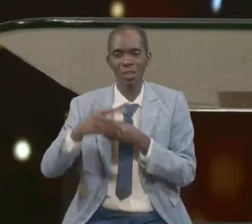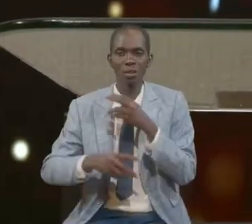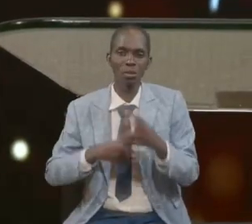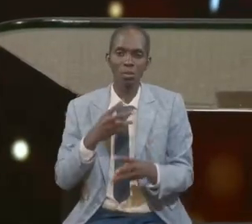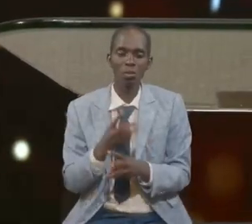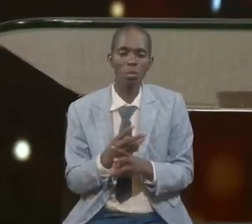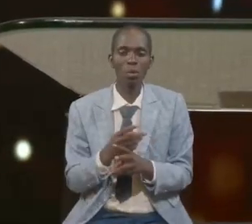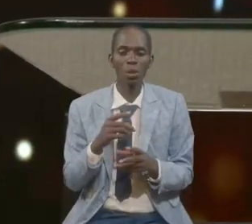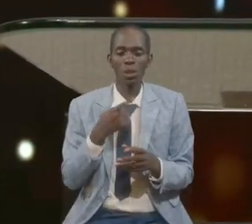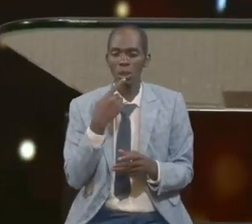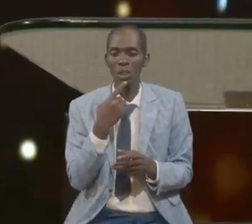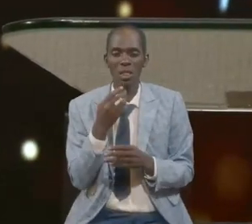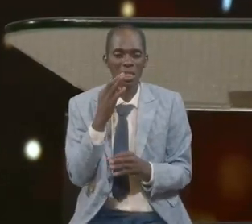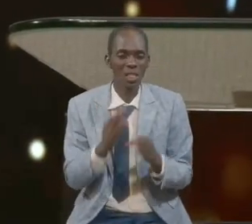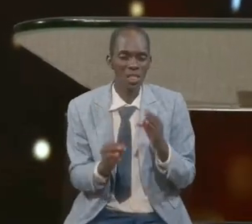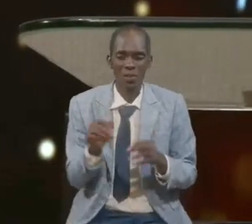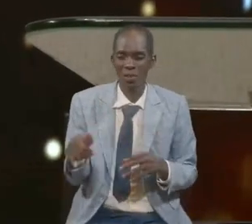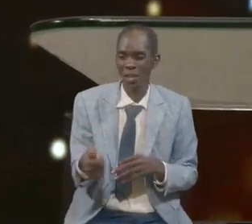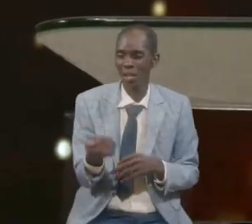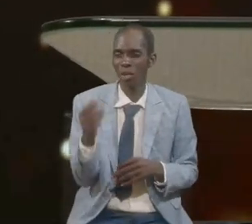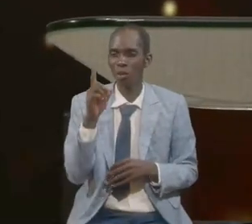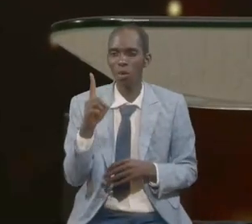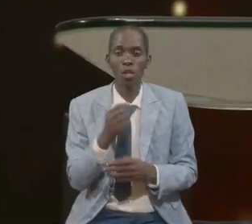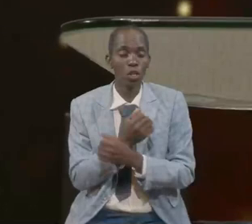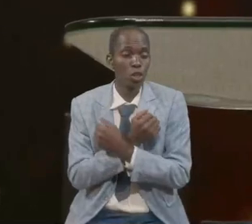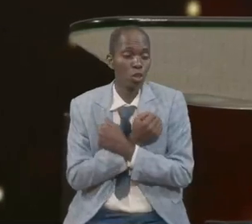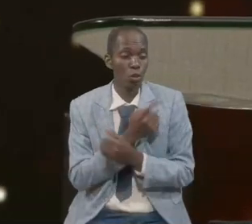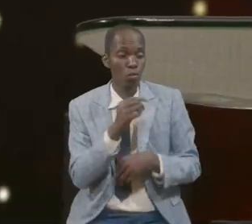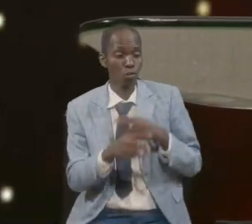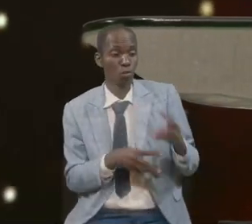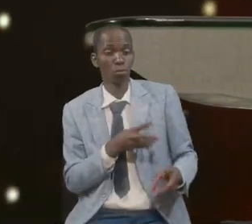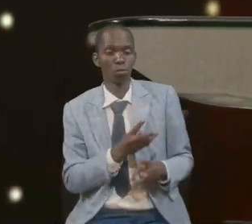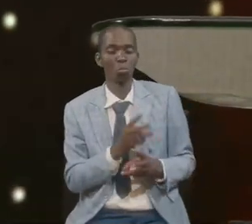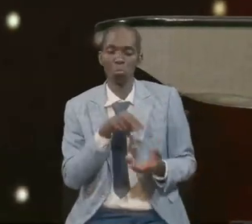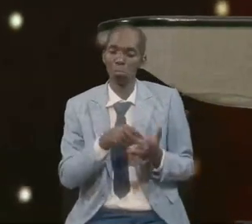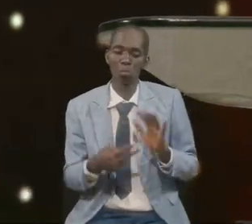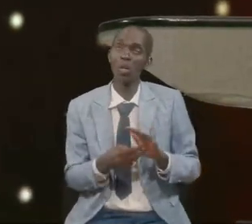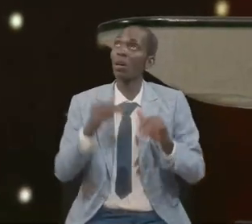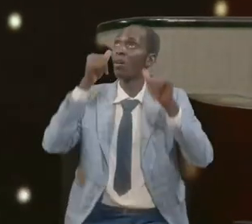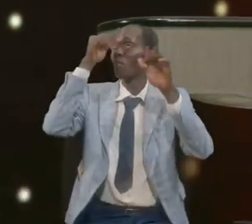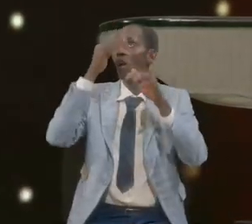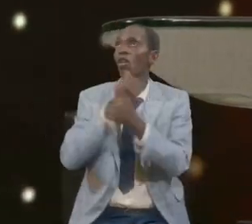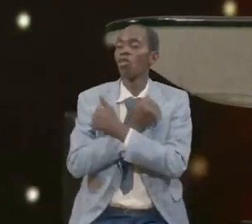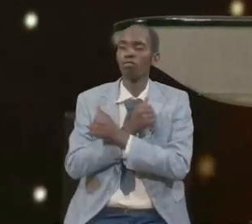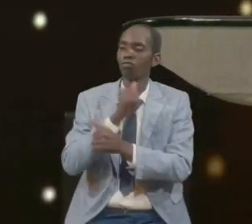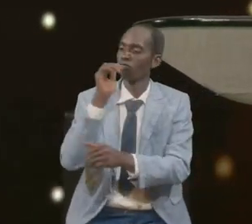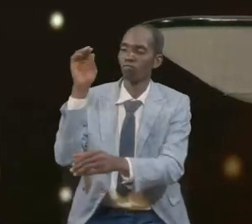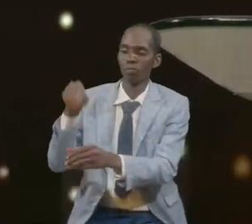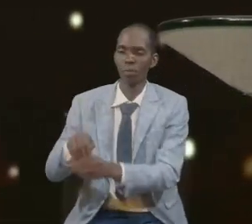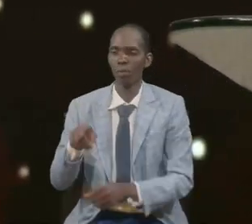quelqu'un aime le monde, l'amour du Père n'est point en lui.